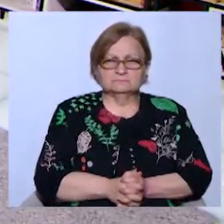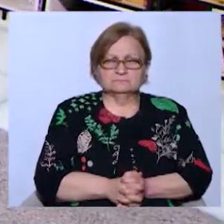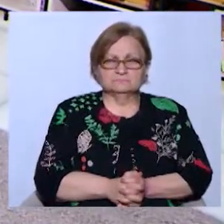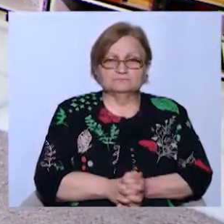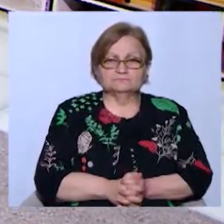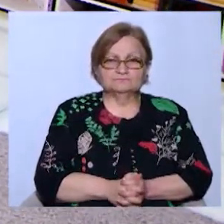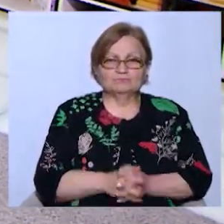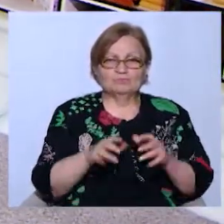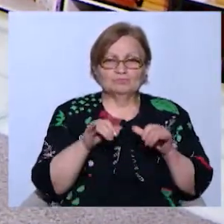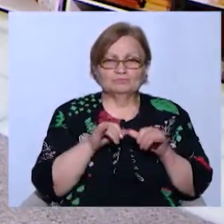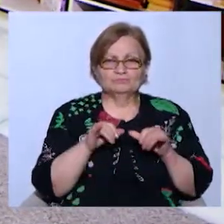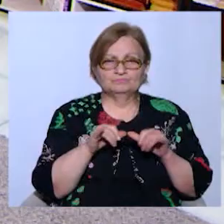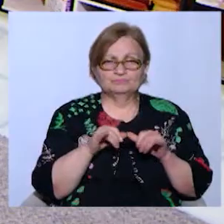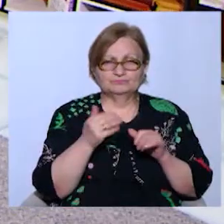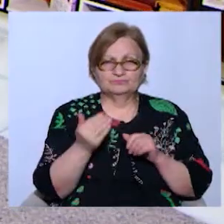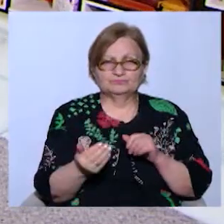მაგიდის